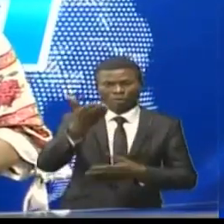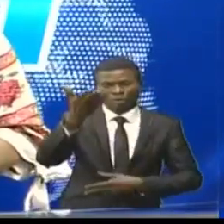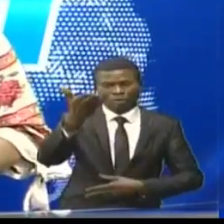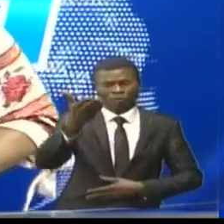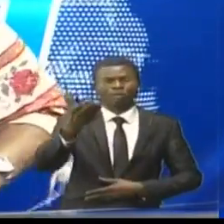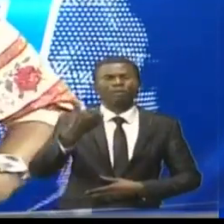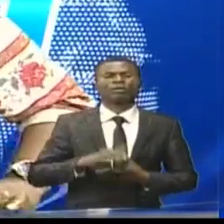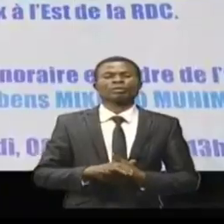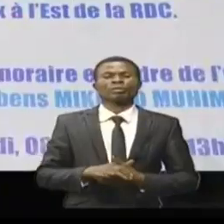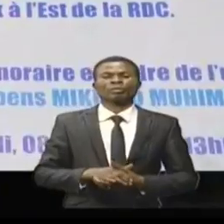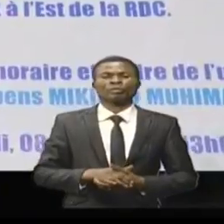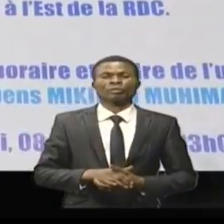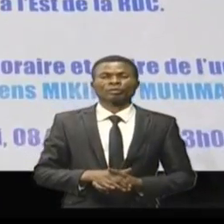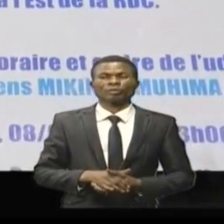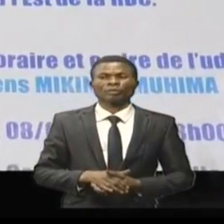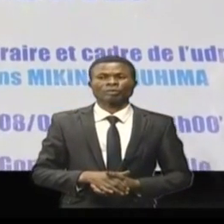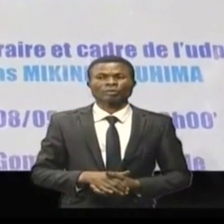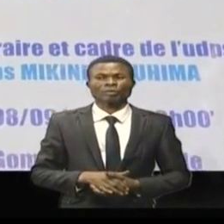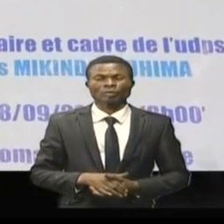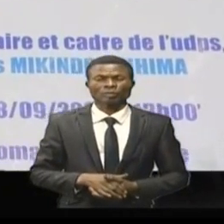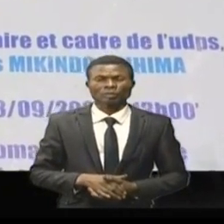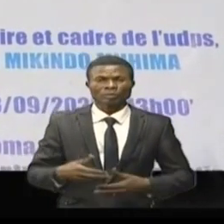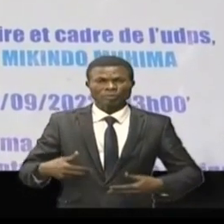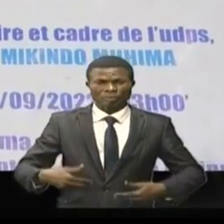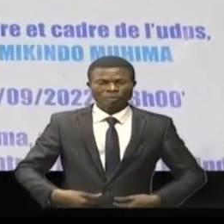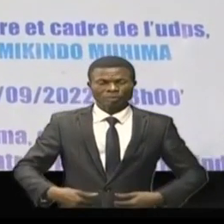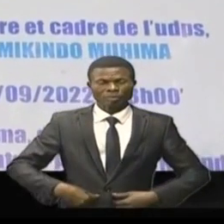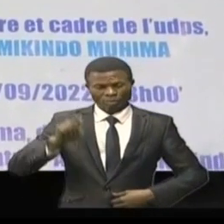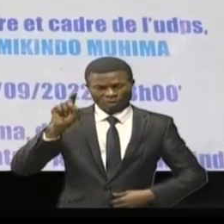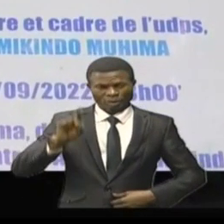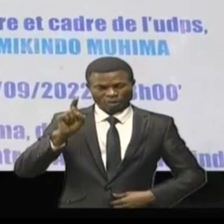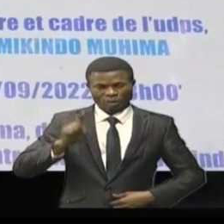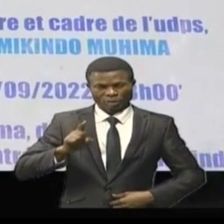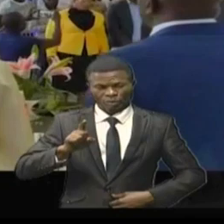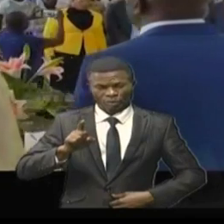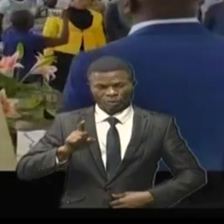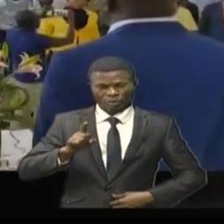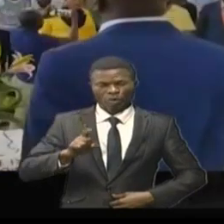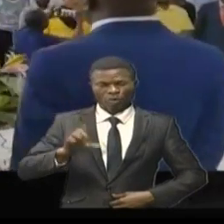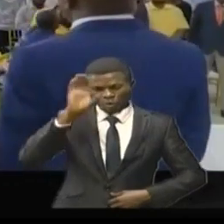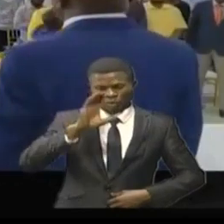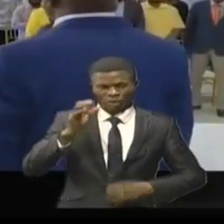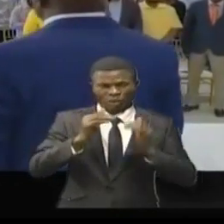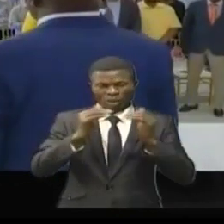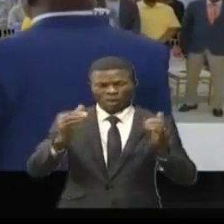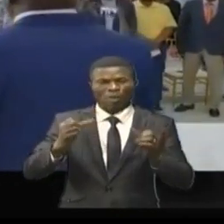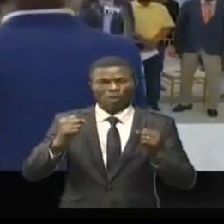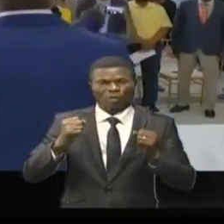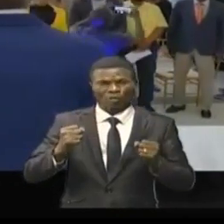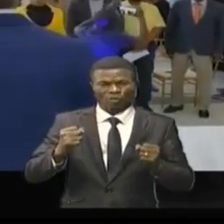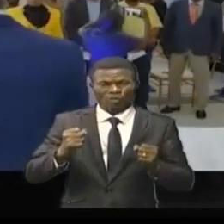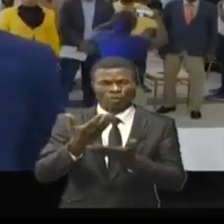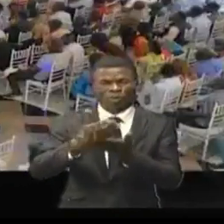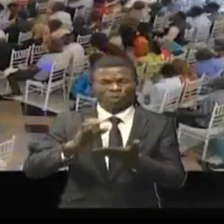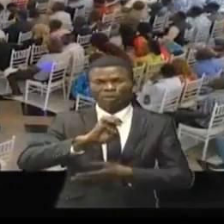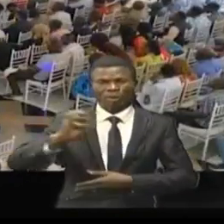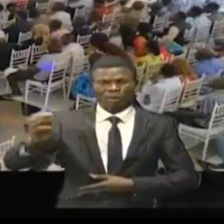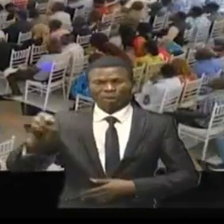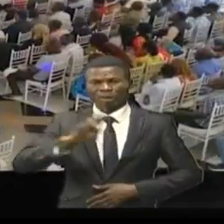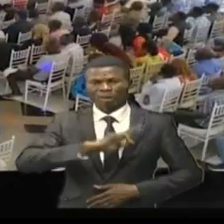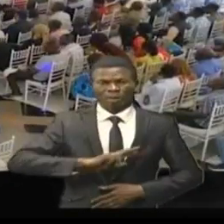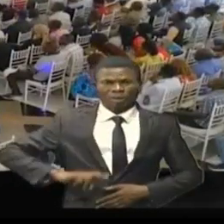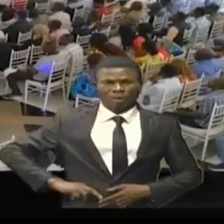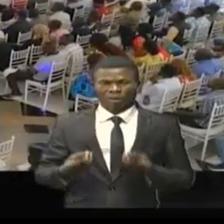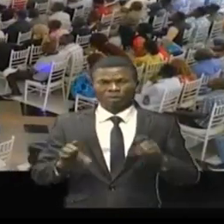Kabamba, reportage. Être l'apport de la jeunesse pour le rétablissement de la paix d'une manière définitive dans la partie est de la RDC. Ce